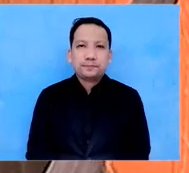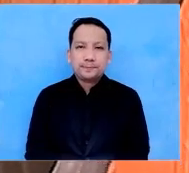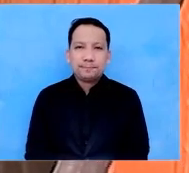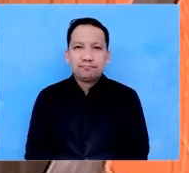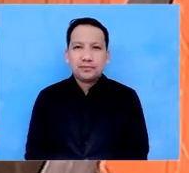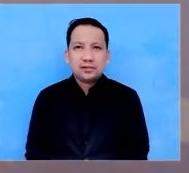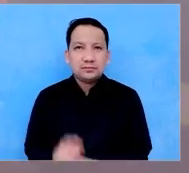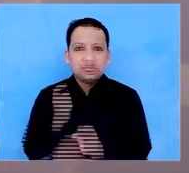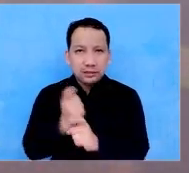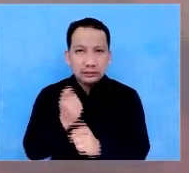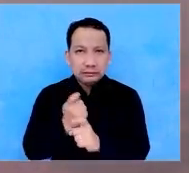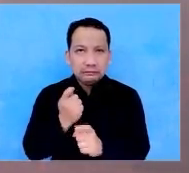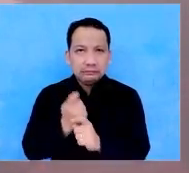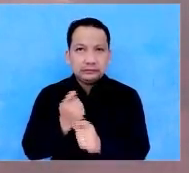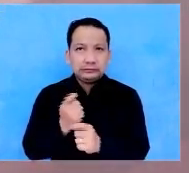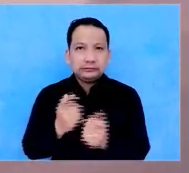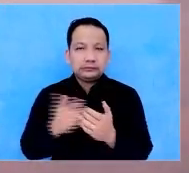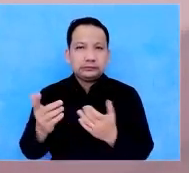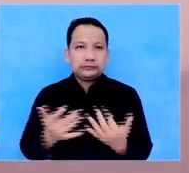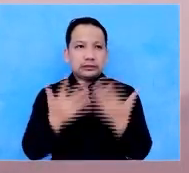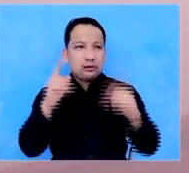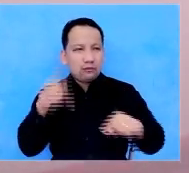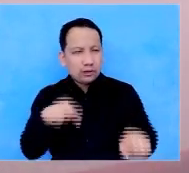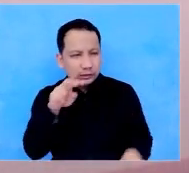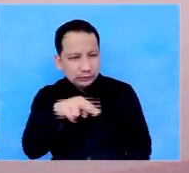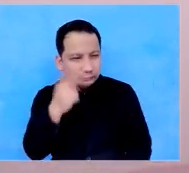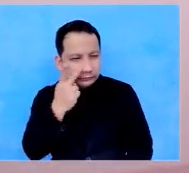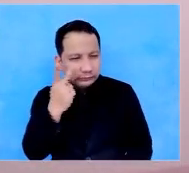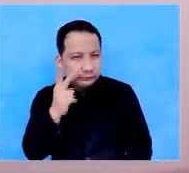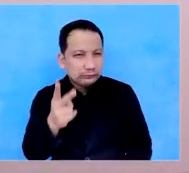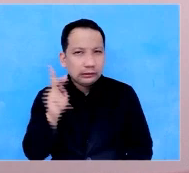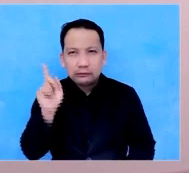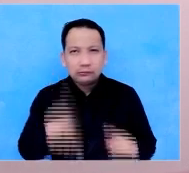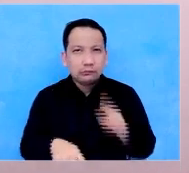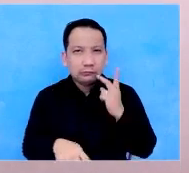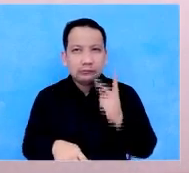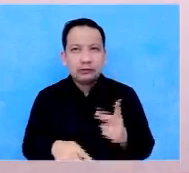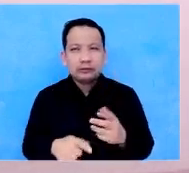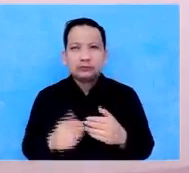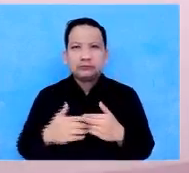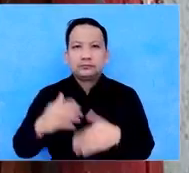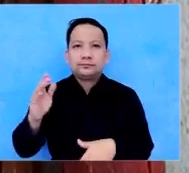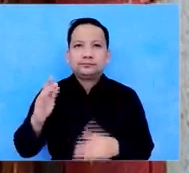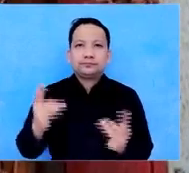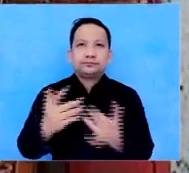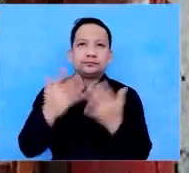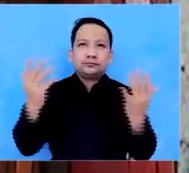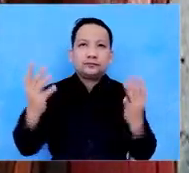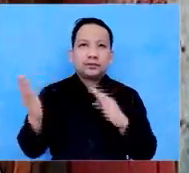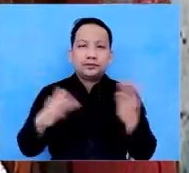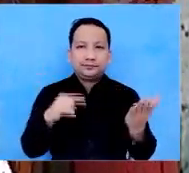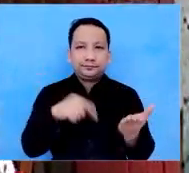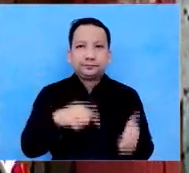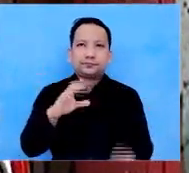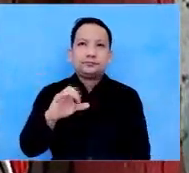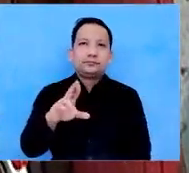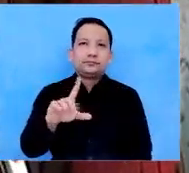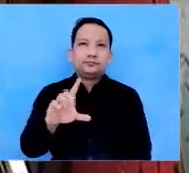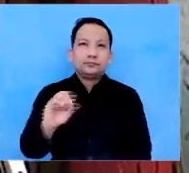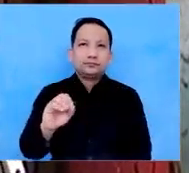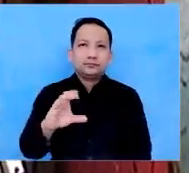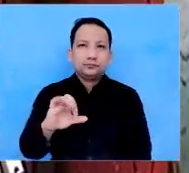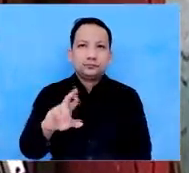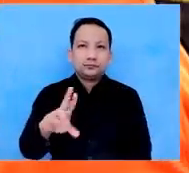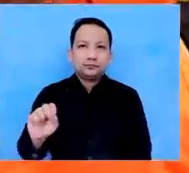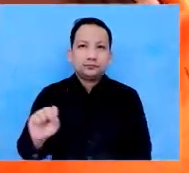Pahirapan sa pag-apula ng sunog dahil halos walang makita ang mga bumbero. Sa kasagsagan ng sunog ay nasawi si Carlo Cruz, 12 anyos at may